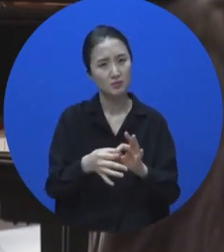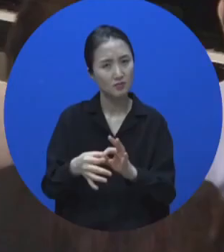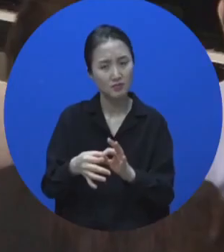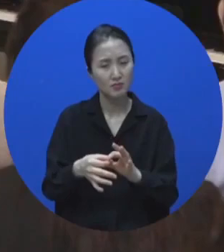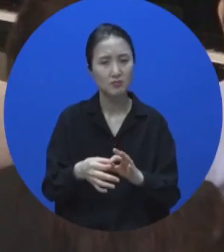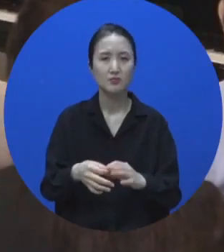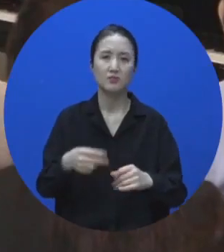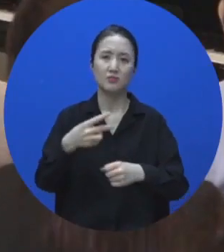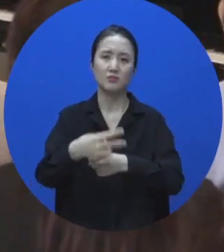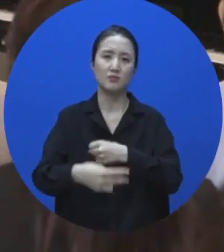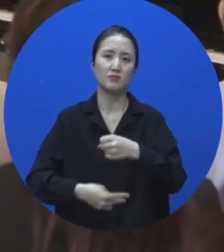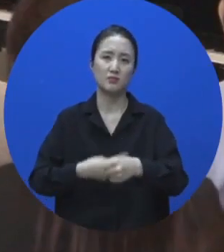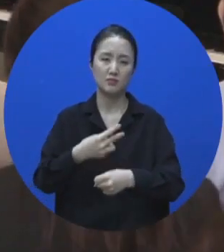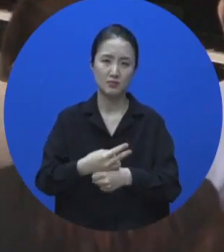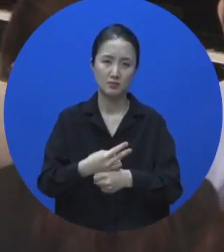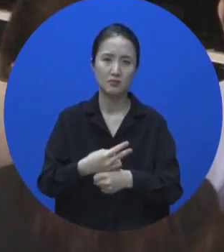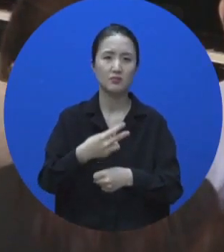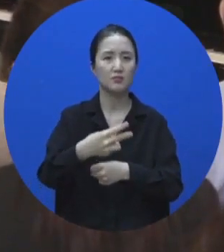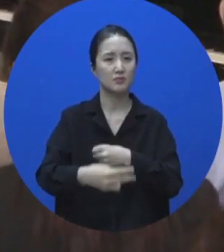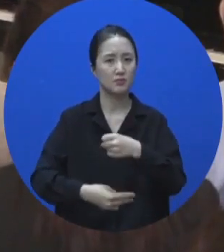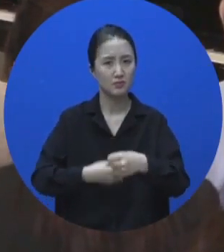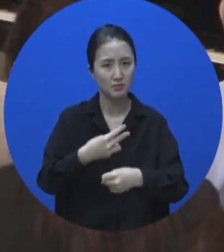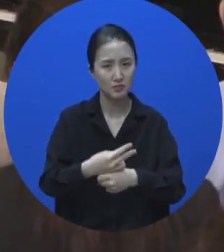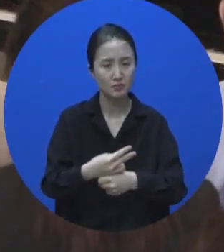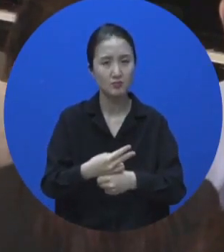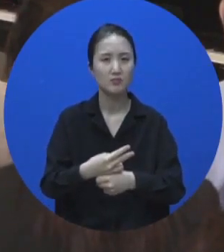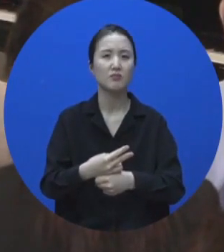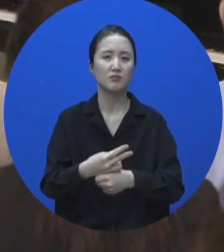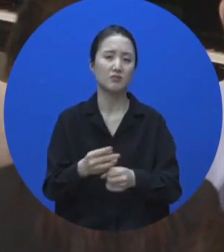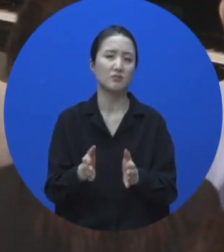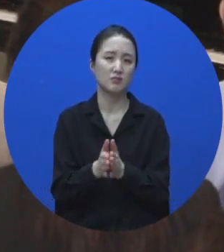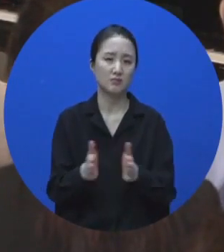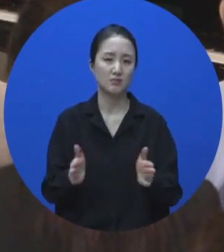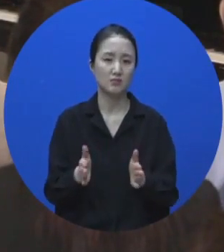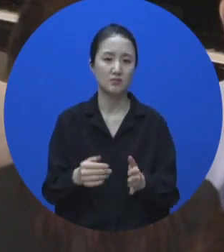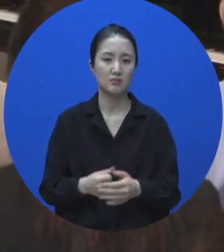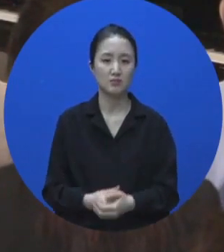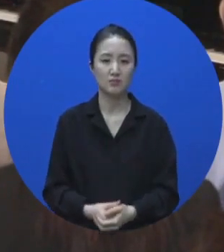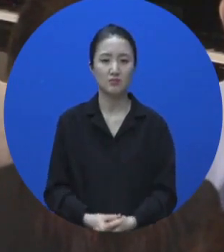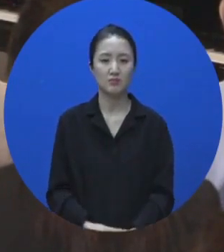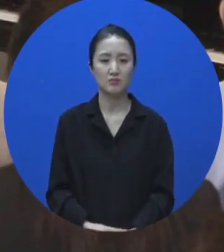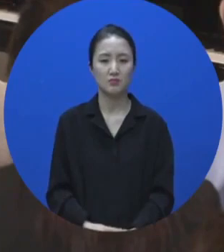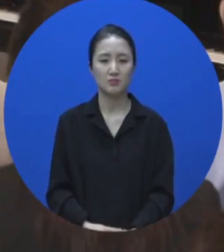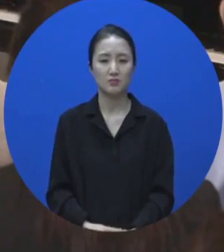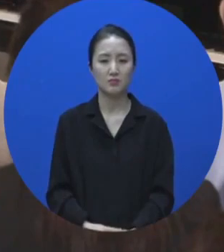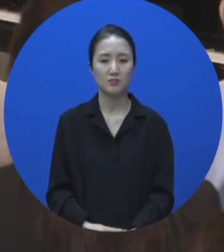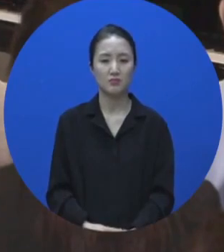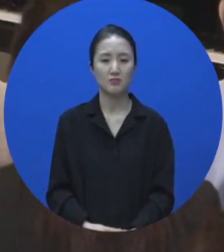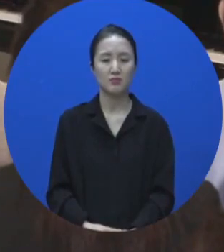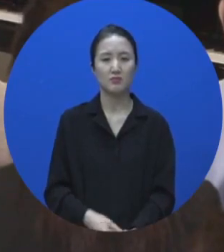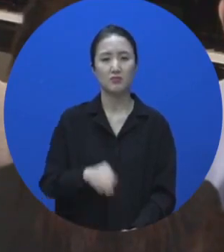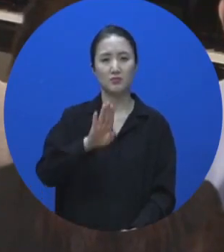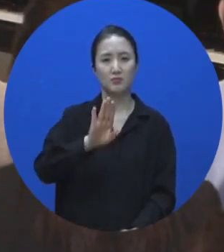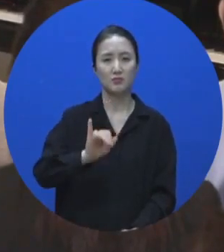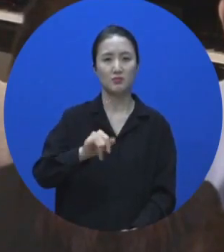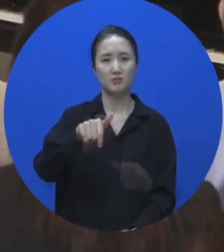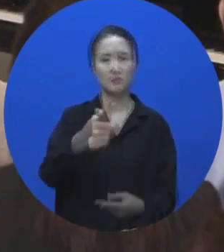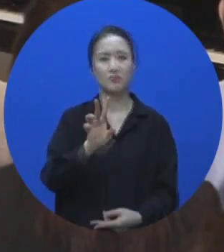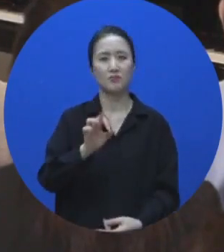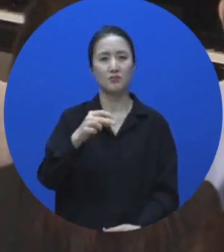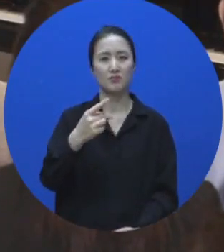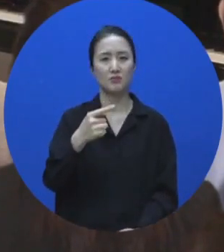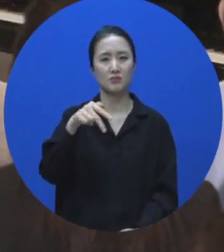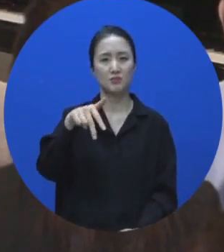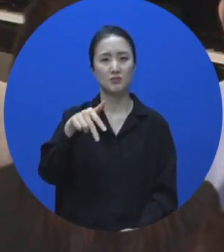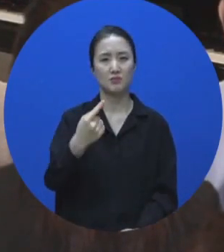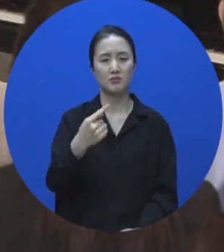세금에 대한 것들 때문에 2년마다 이렇게 나오게 됩니다 2년동안 나오지 않는 이유 아시죠